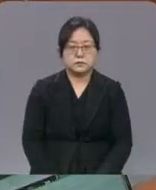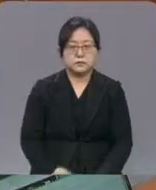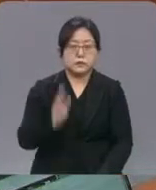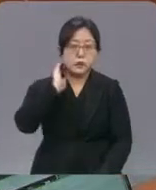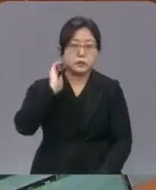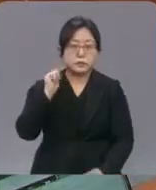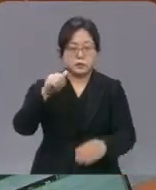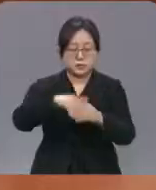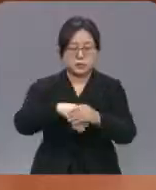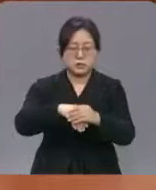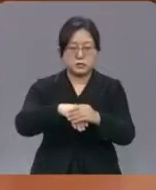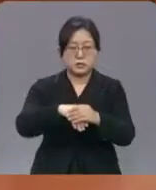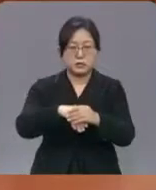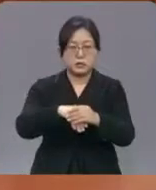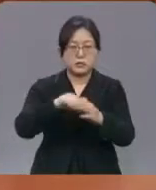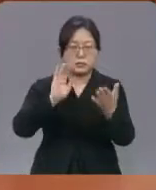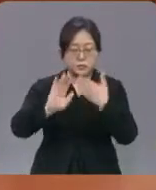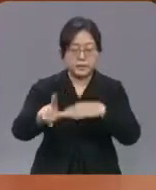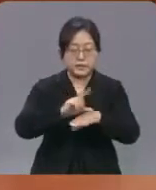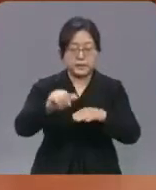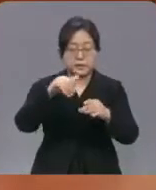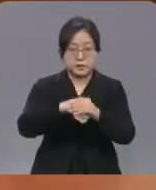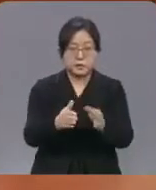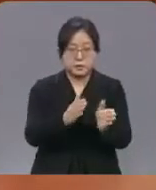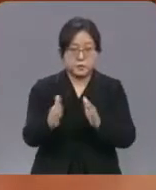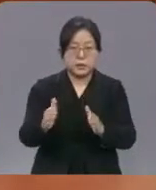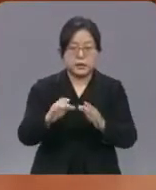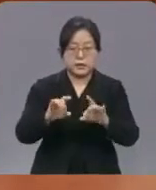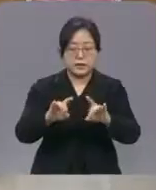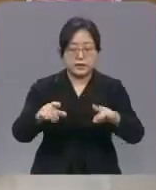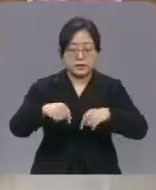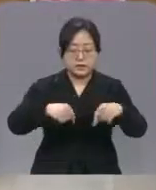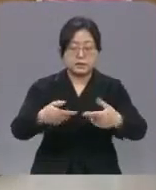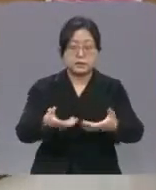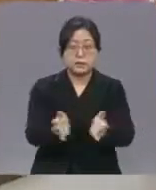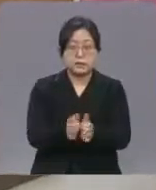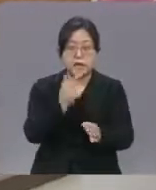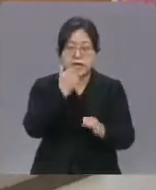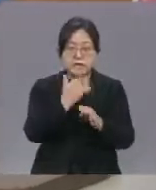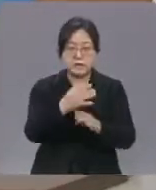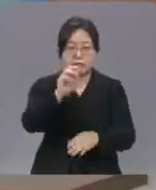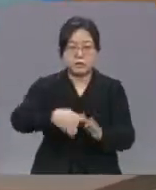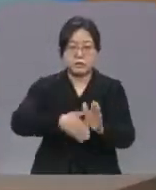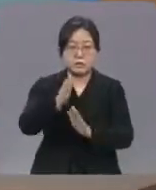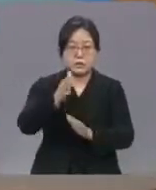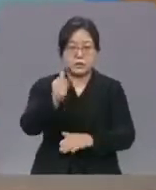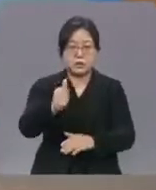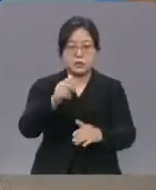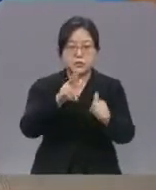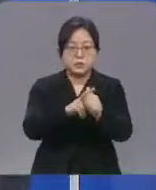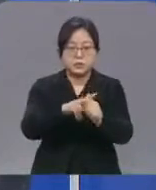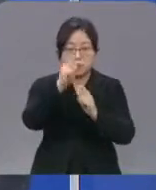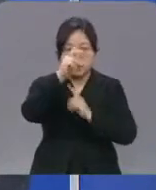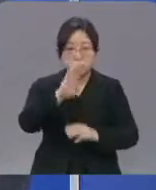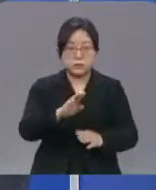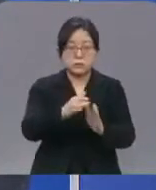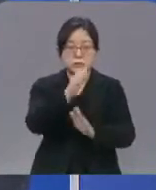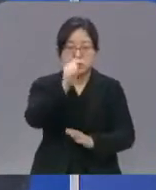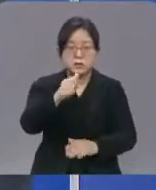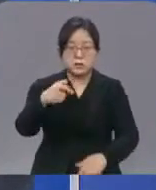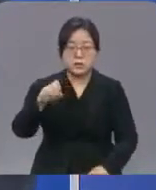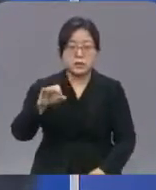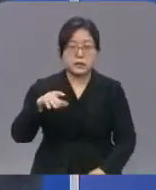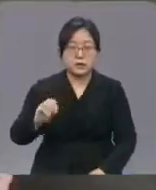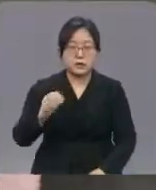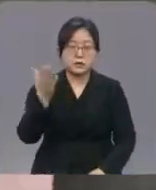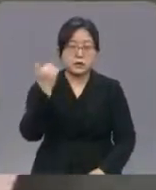대선 이후 본격적인 지방선거전에 돌입한 여야 각 정당. 더불어민주당 광주시장 후보로는 이용섭 시장과